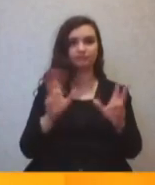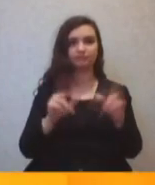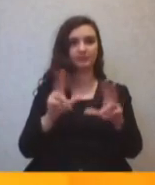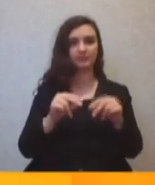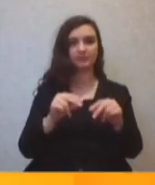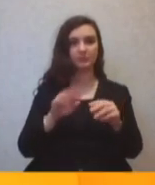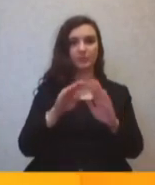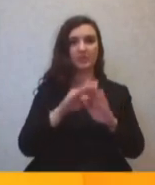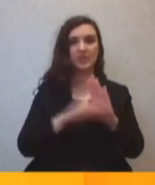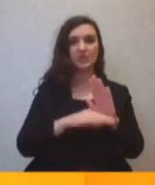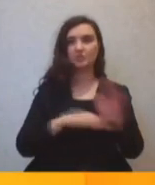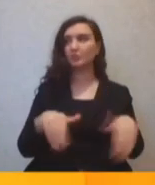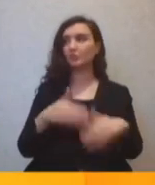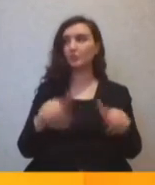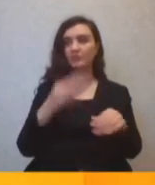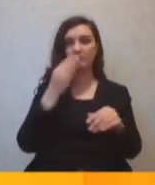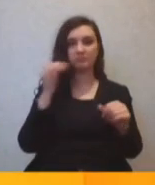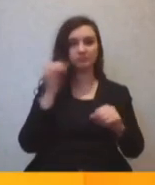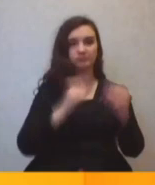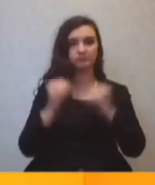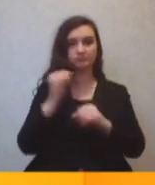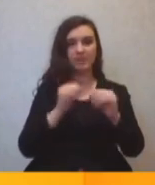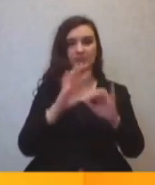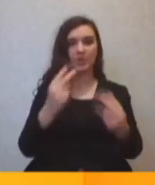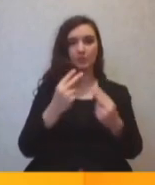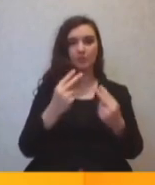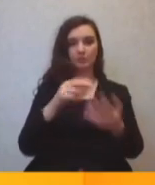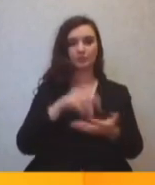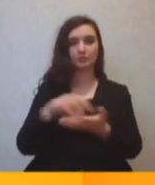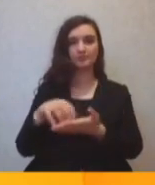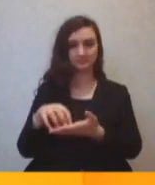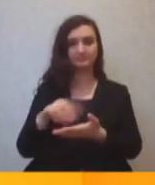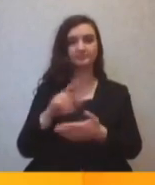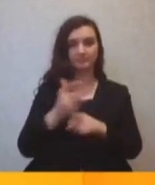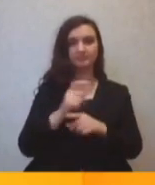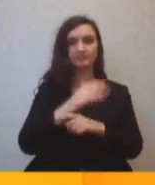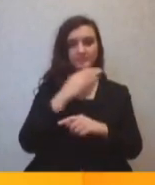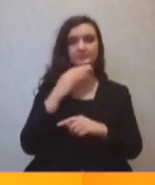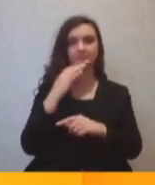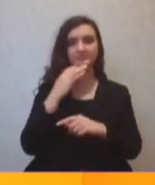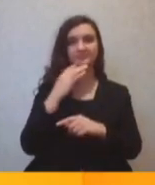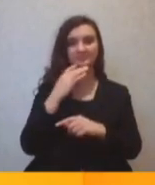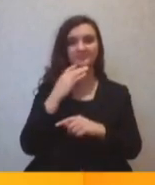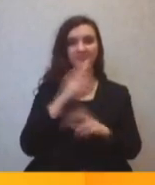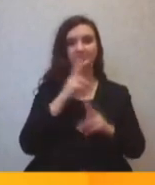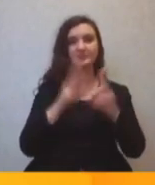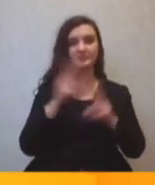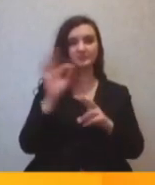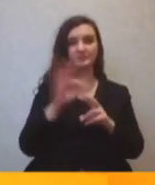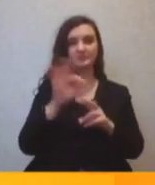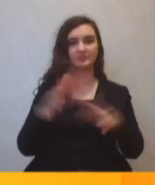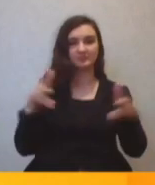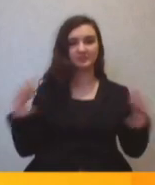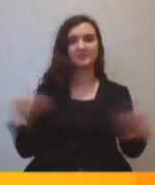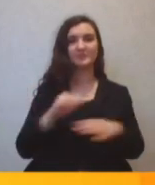პრაქტიკულად ურეჟიმო კვებაში, აღარ აკონტროლებდა ულუფას და ძალიან ბევრი ჩივის იმის შესახებ, რომ